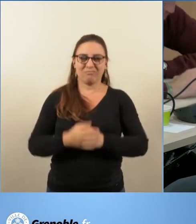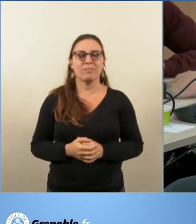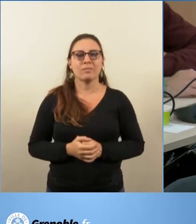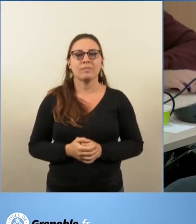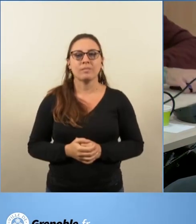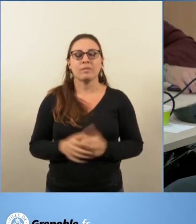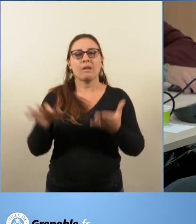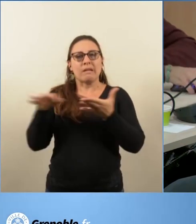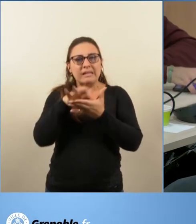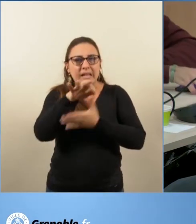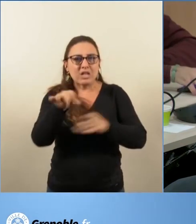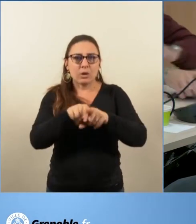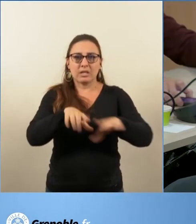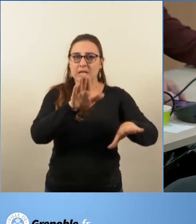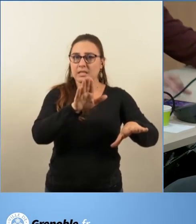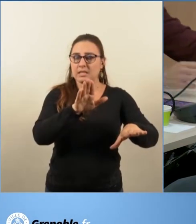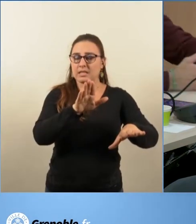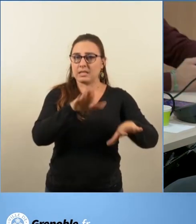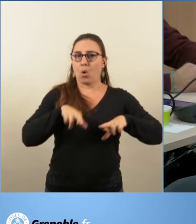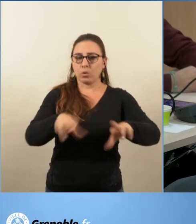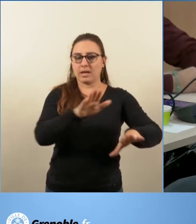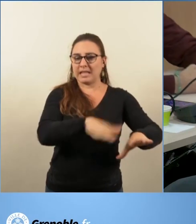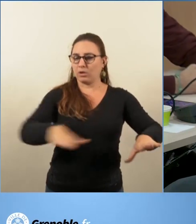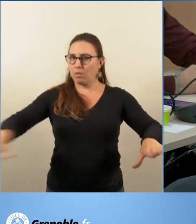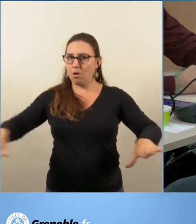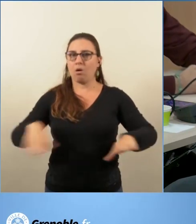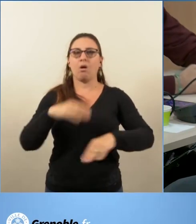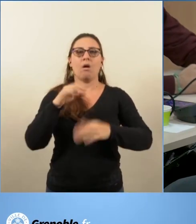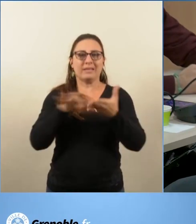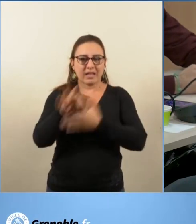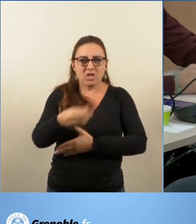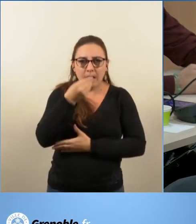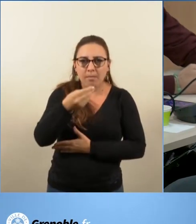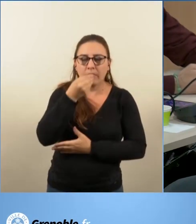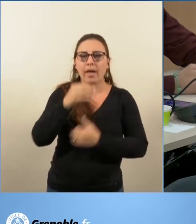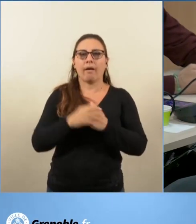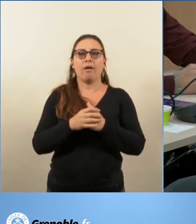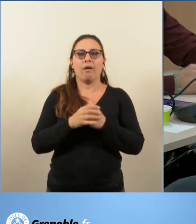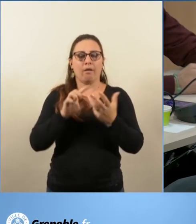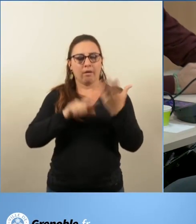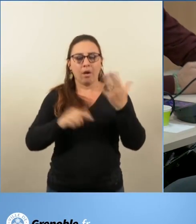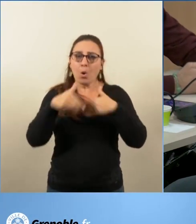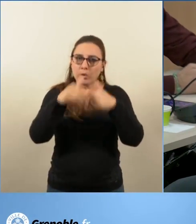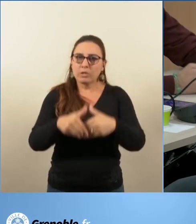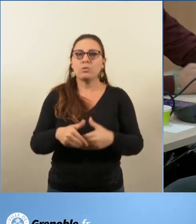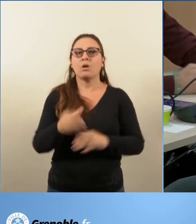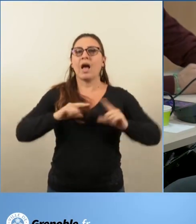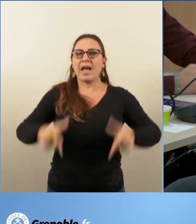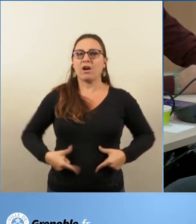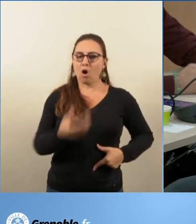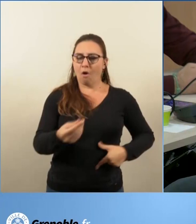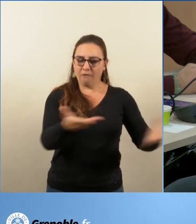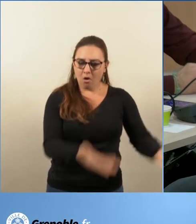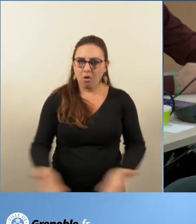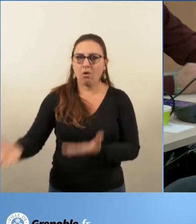une stratégie de stationnement une stratégie alimentaire poursuite de la démarche place aux enfants réaménagement